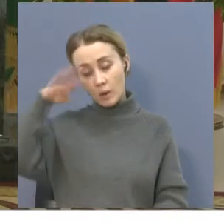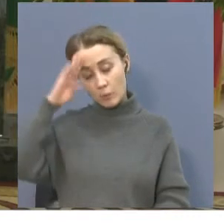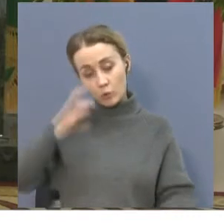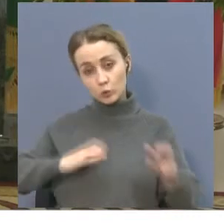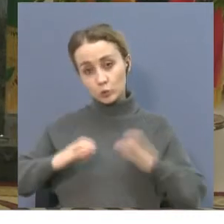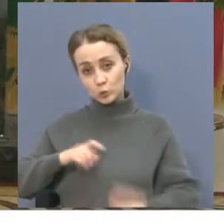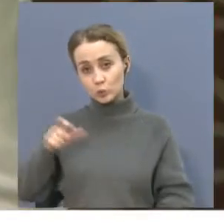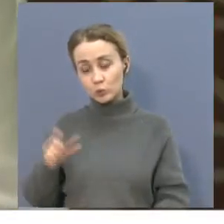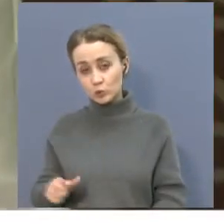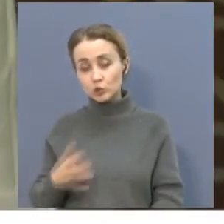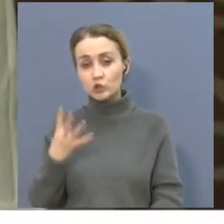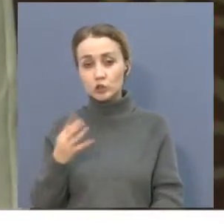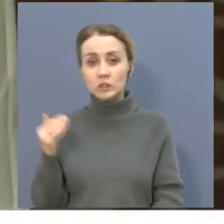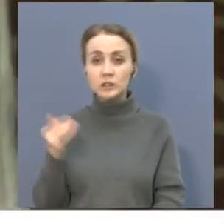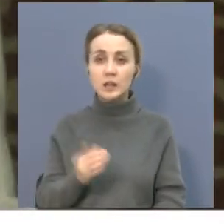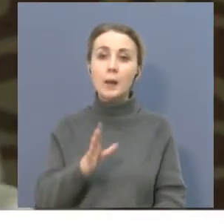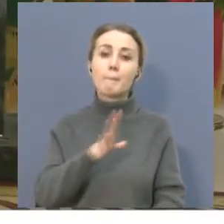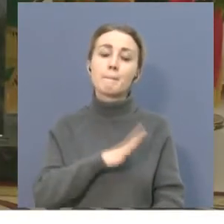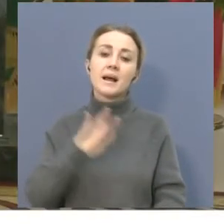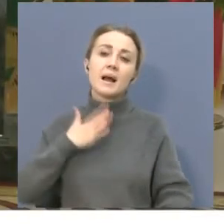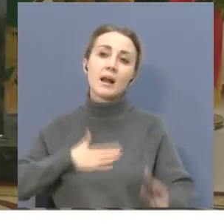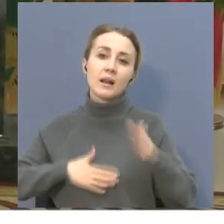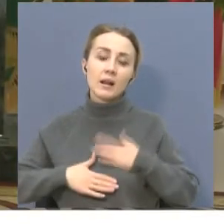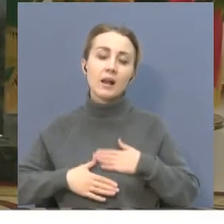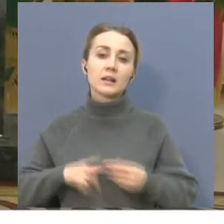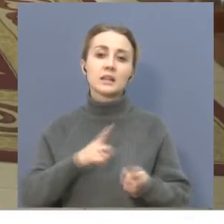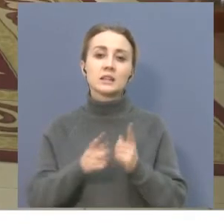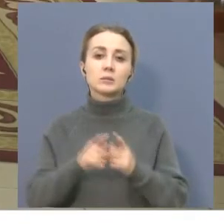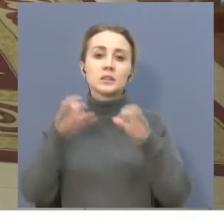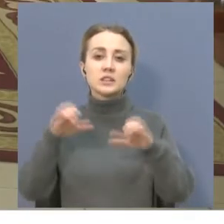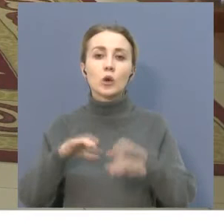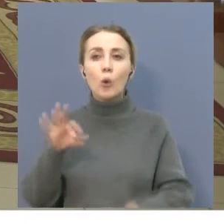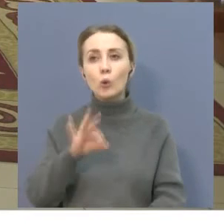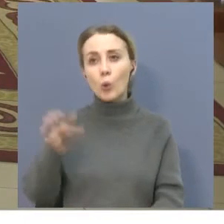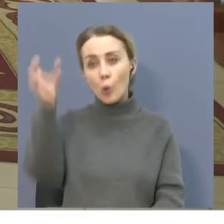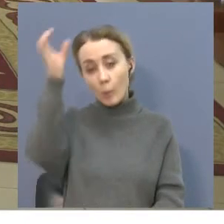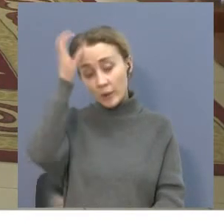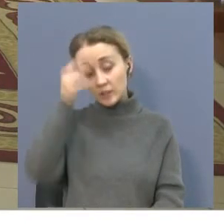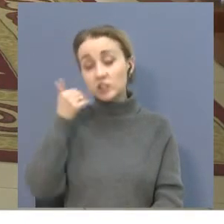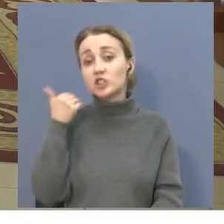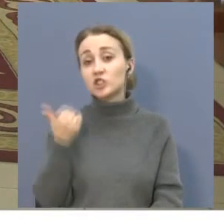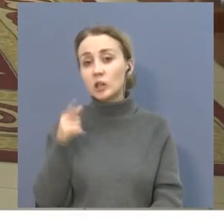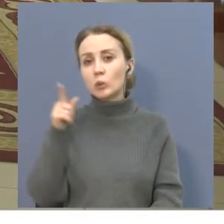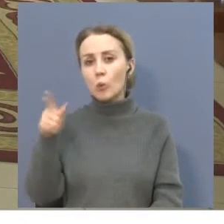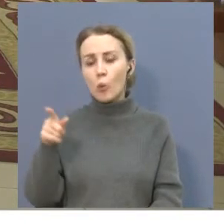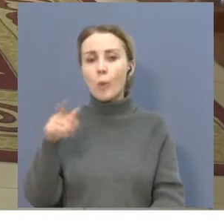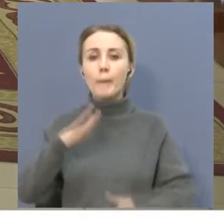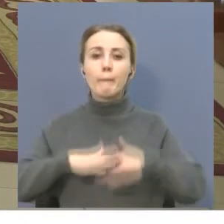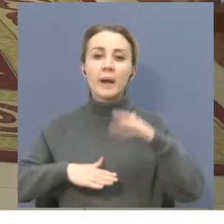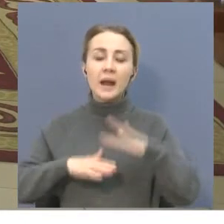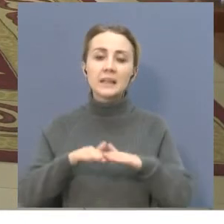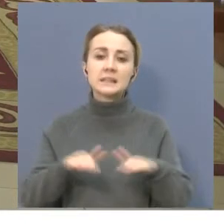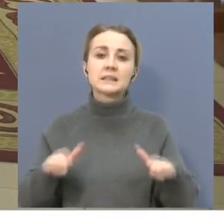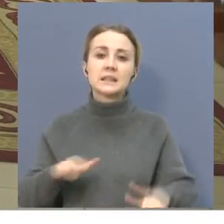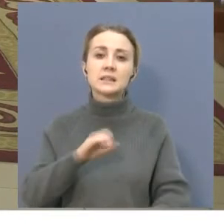енді колледж түлегі дипломмен бірге еңбек кітапшасын бірге алып шығатын болады. Мұндай практиканың игілікті бастаманың пайдасын